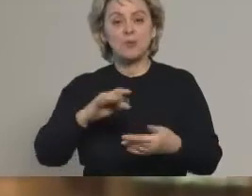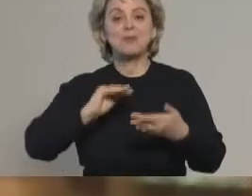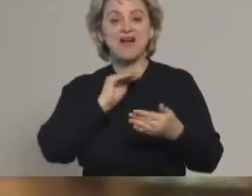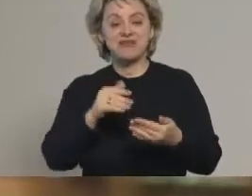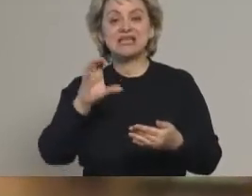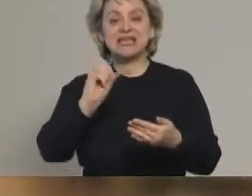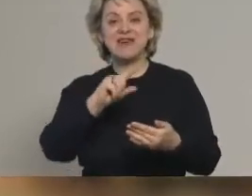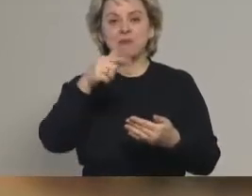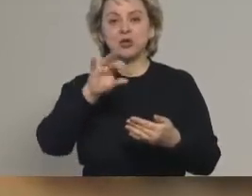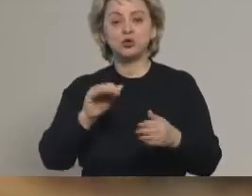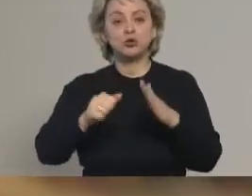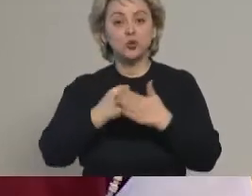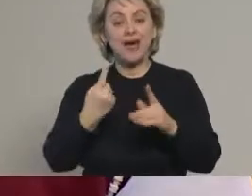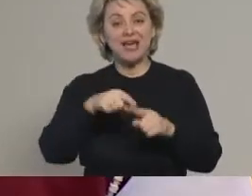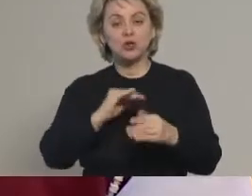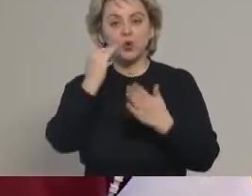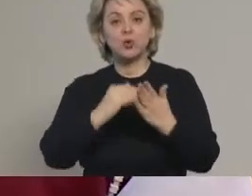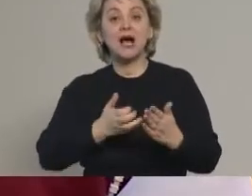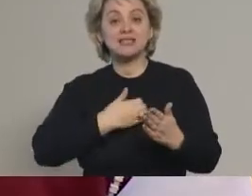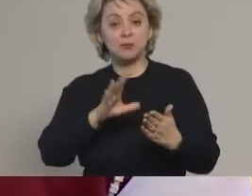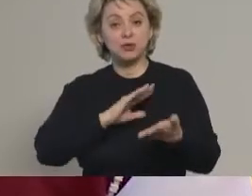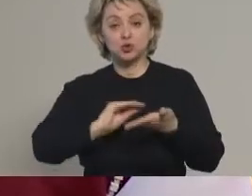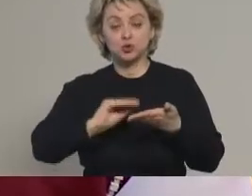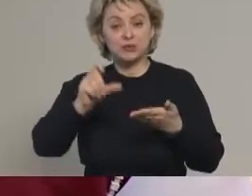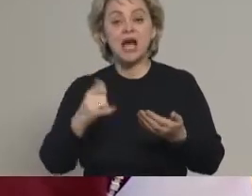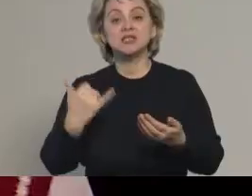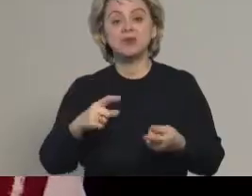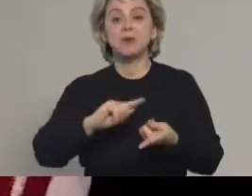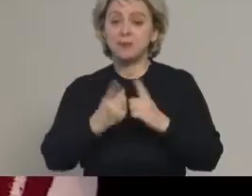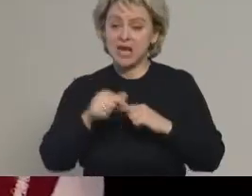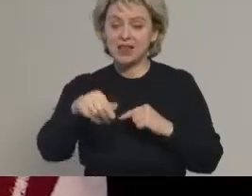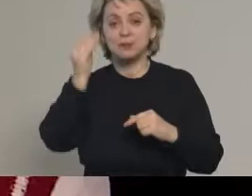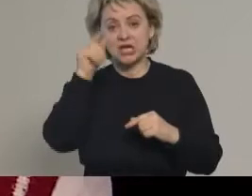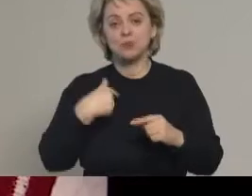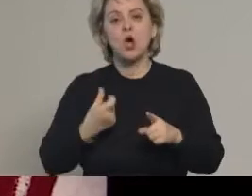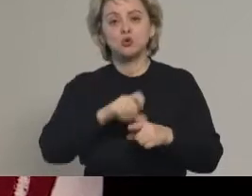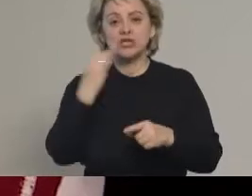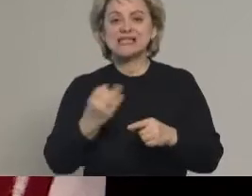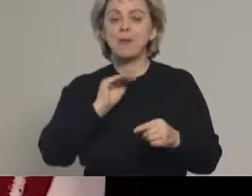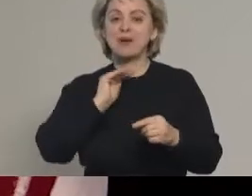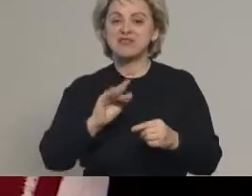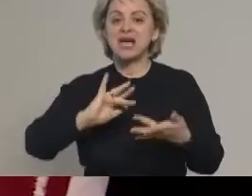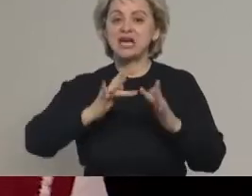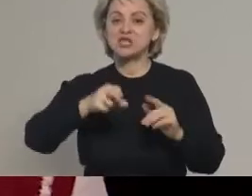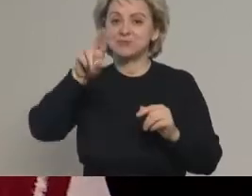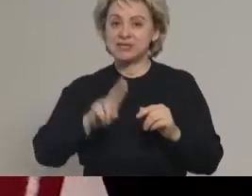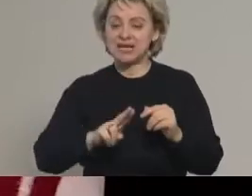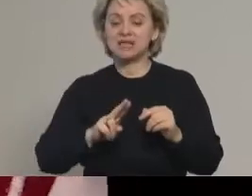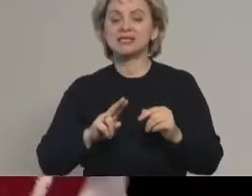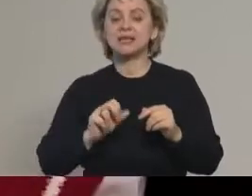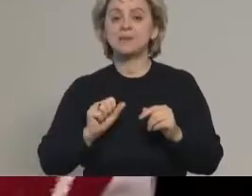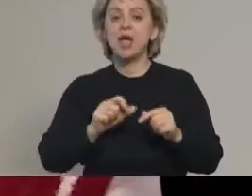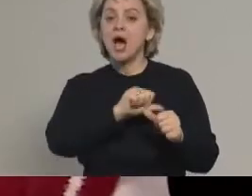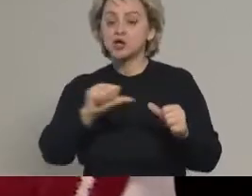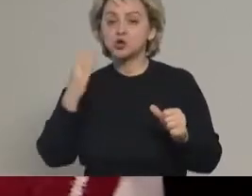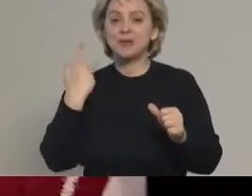Например, Ева Бадура до этого урока мечтала о журналистике, а теперь передумала. Меня очень заинтересовала профессия IT-специалиста.